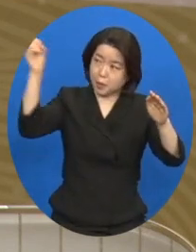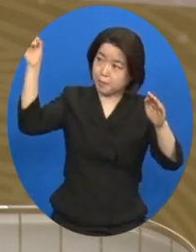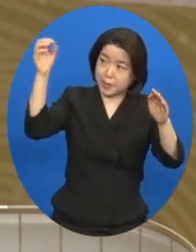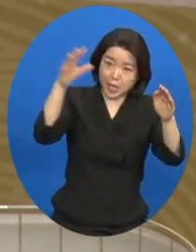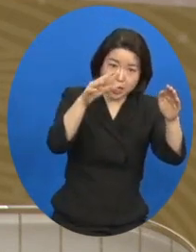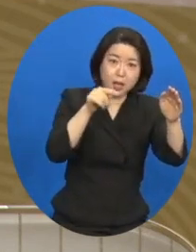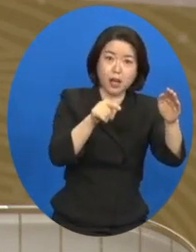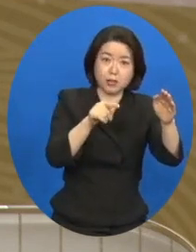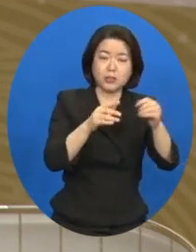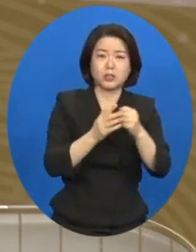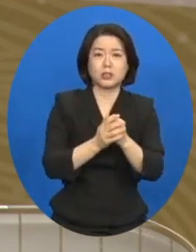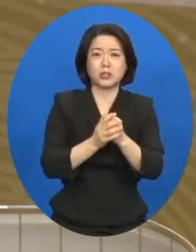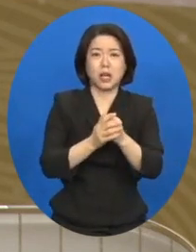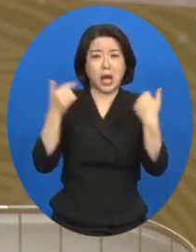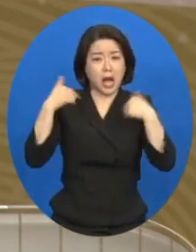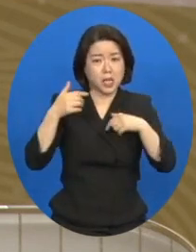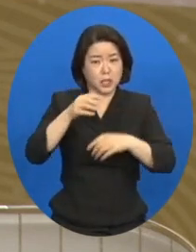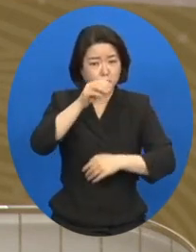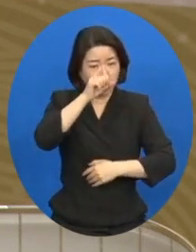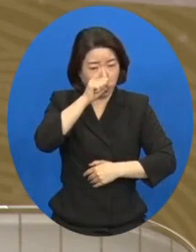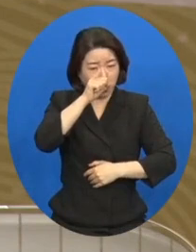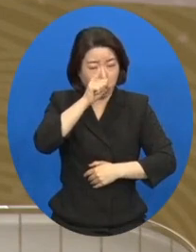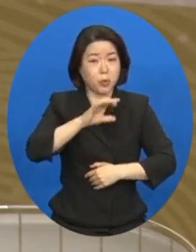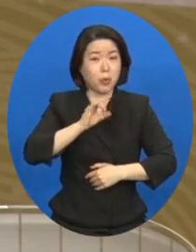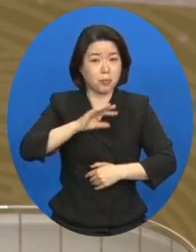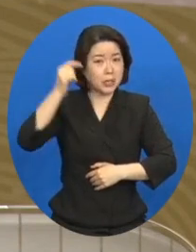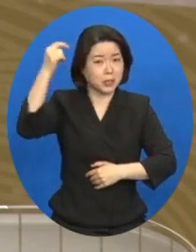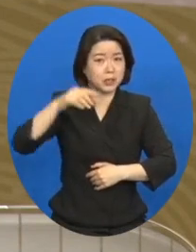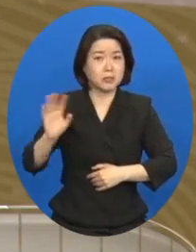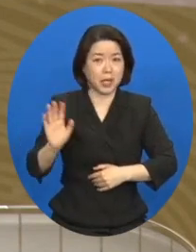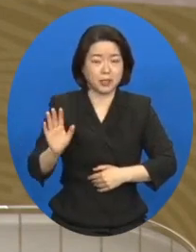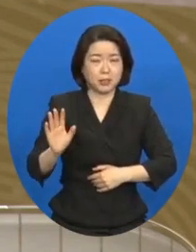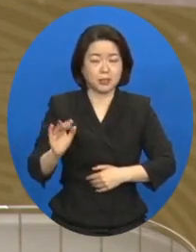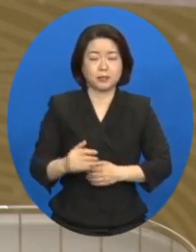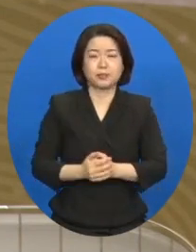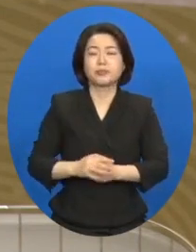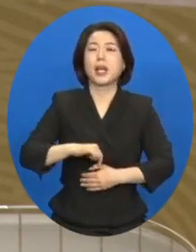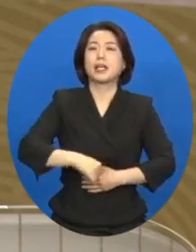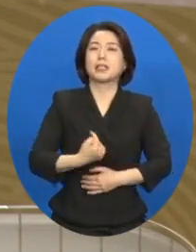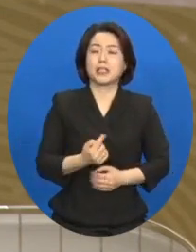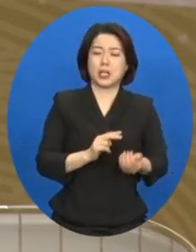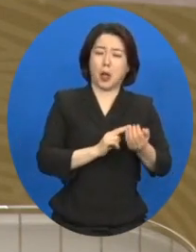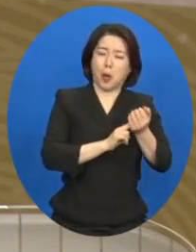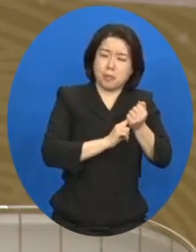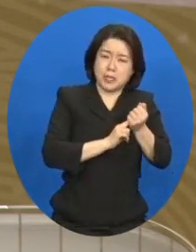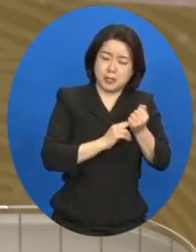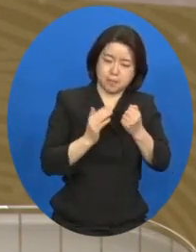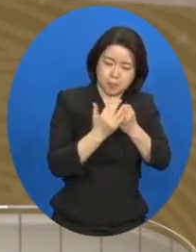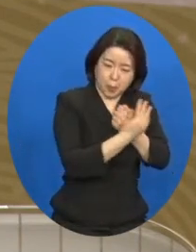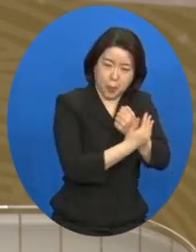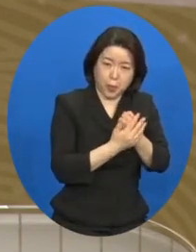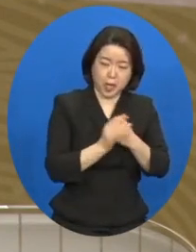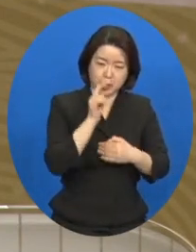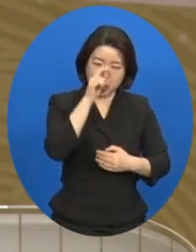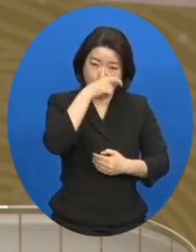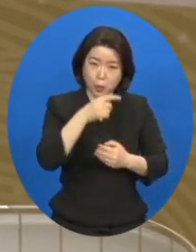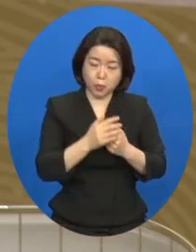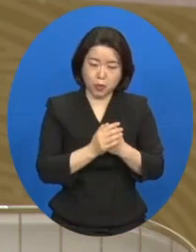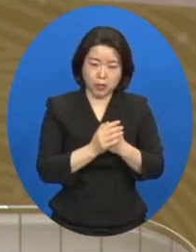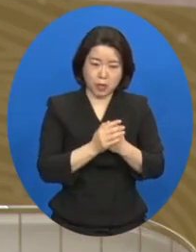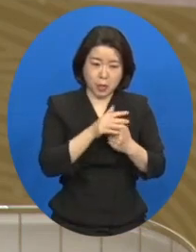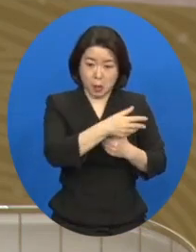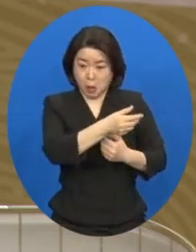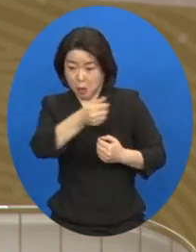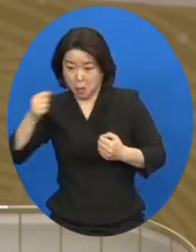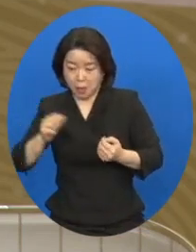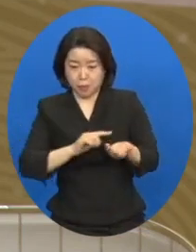것이 꼭 좋은 것만 아니게 느껴지는 거예요. 자기의 감추어진 거, 더러운 거, 그게 다